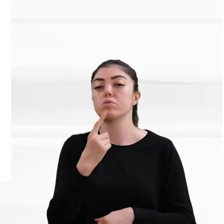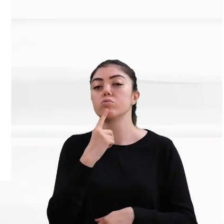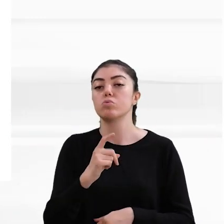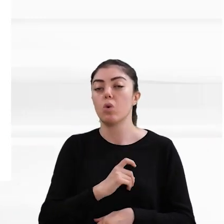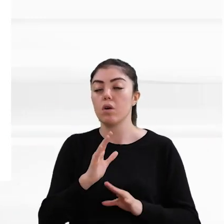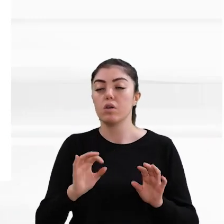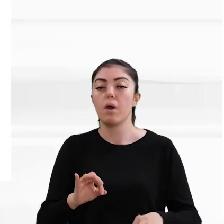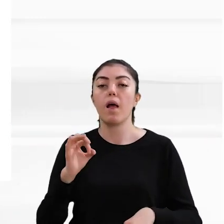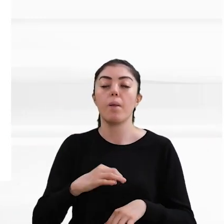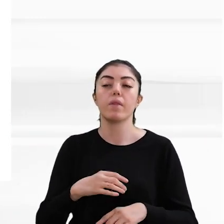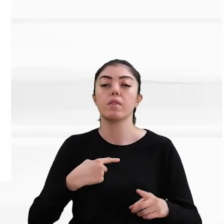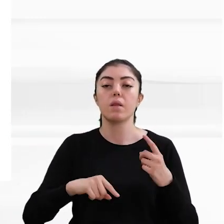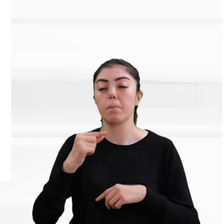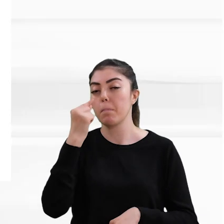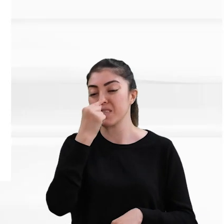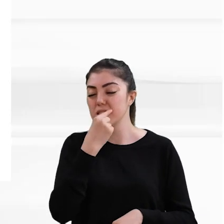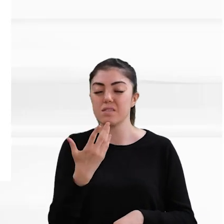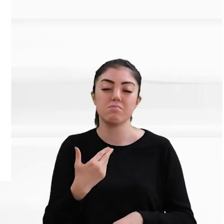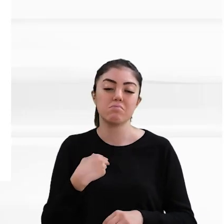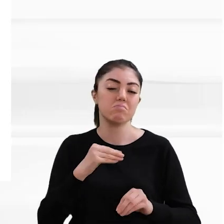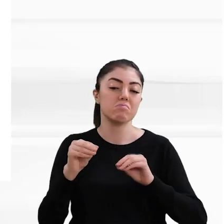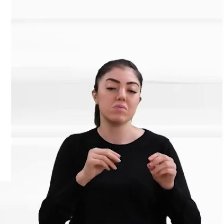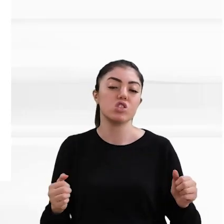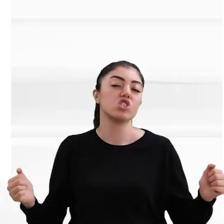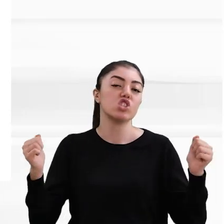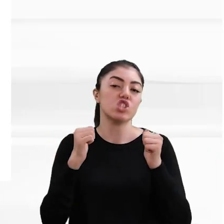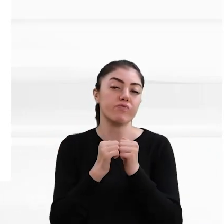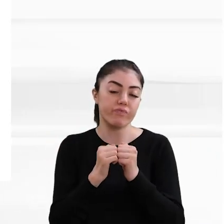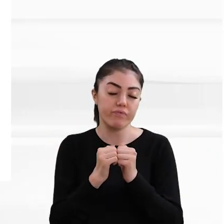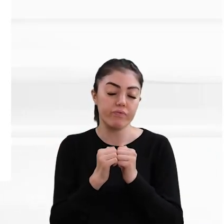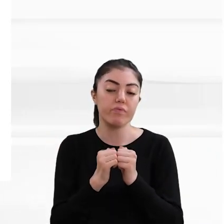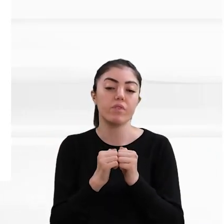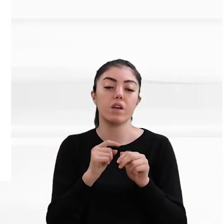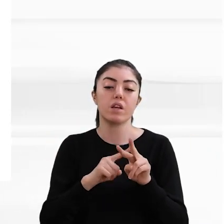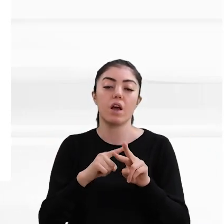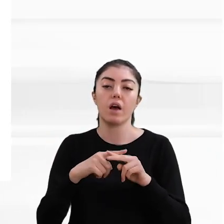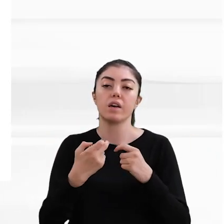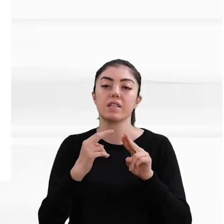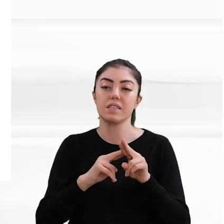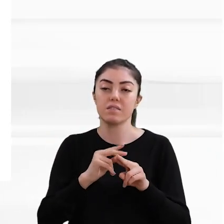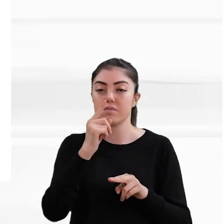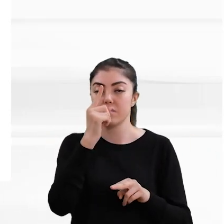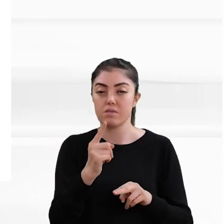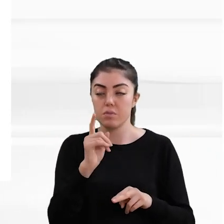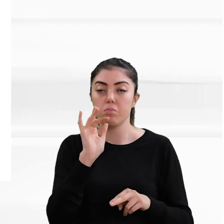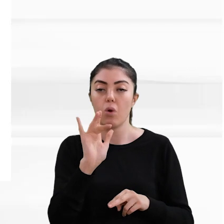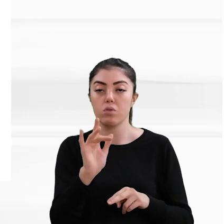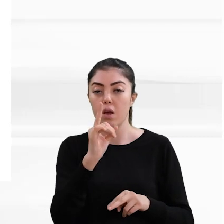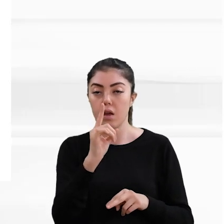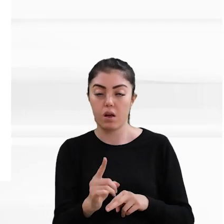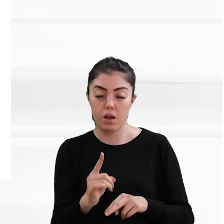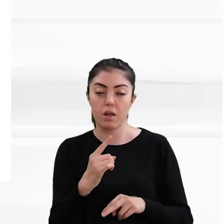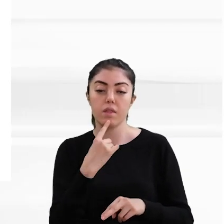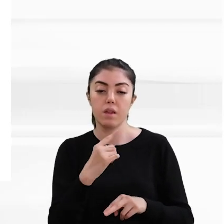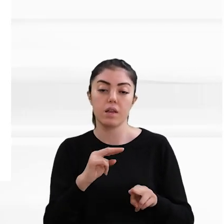Yargılarından hangileri doğrudur? Burada hemen biz basitçe bir çift yarık deney düzeneği çizelim. Şu